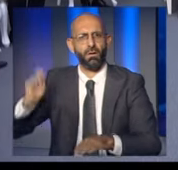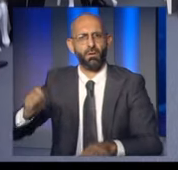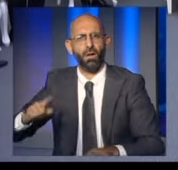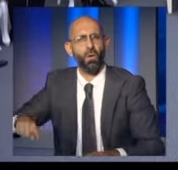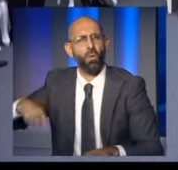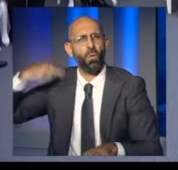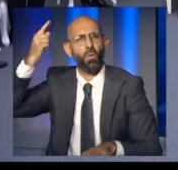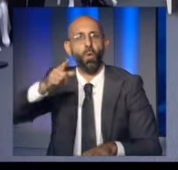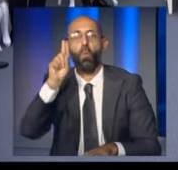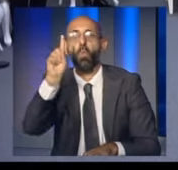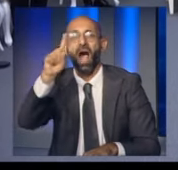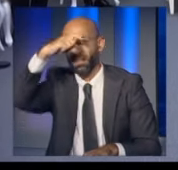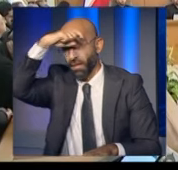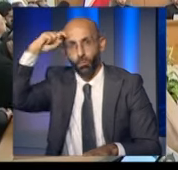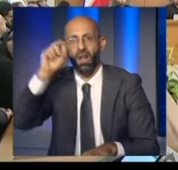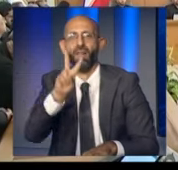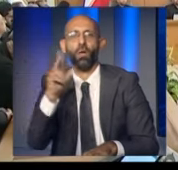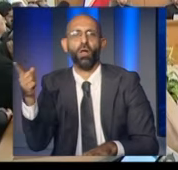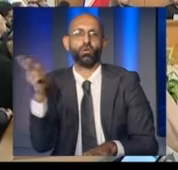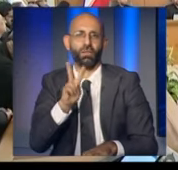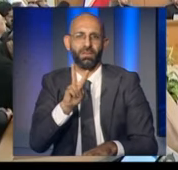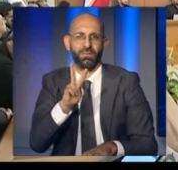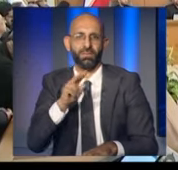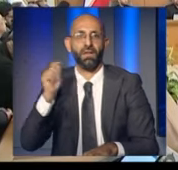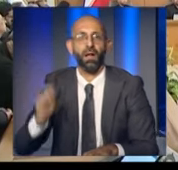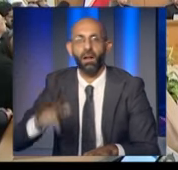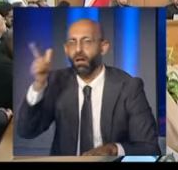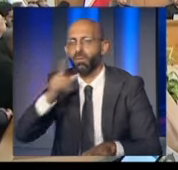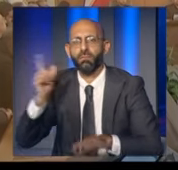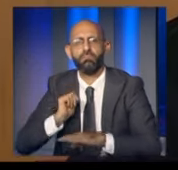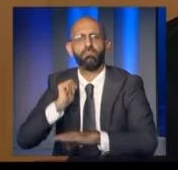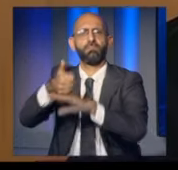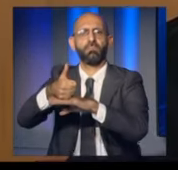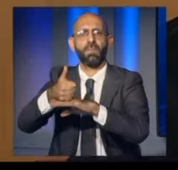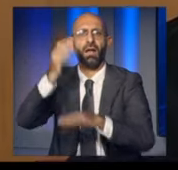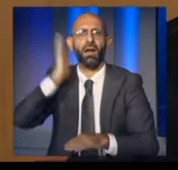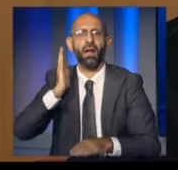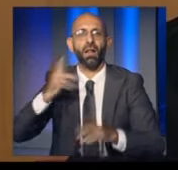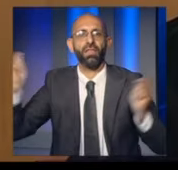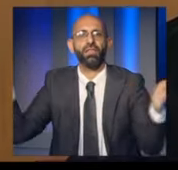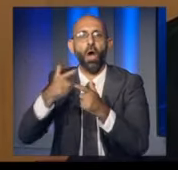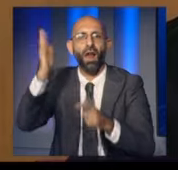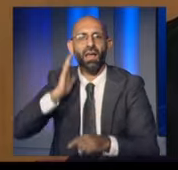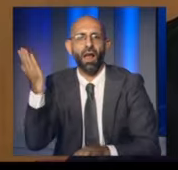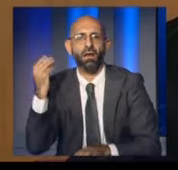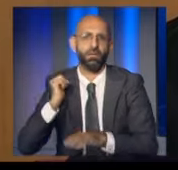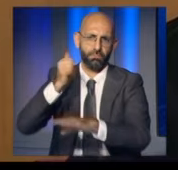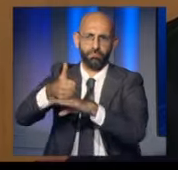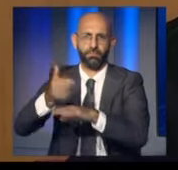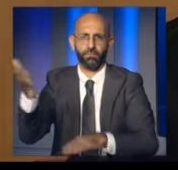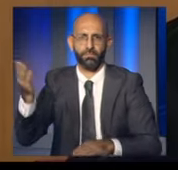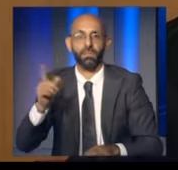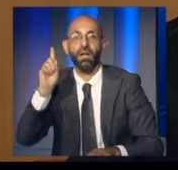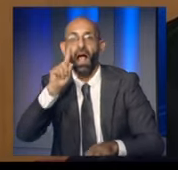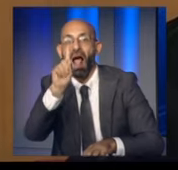خامنئي، وبقي على رأس تلك السلطة حتى 1 من تموز 2021. تولى رئيسي منذ الثورة الإيرانية مناصب مهمة